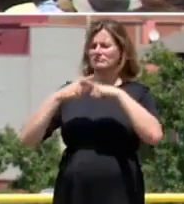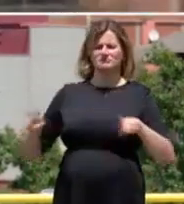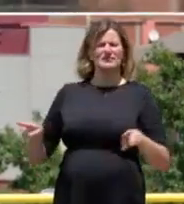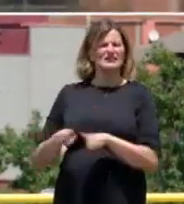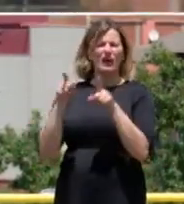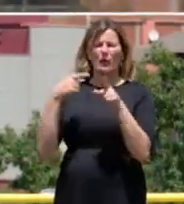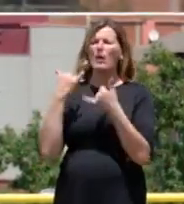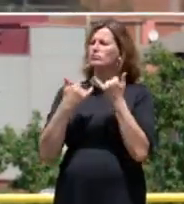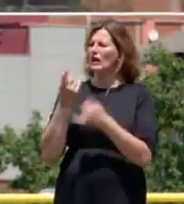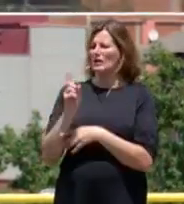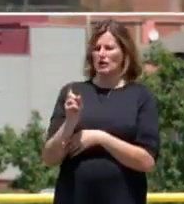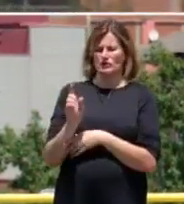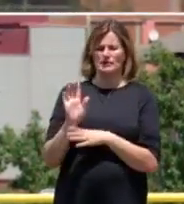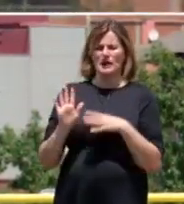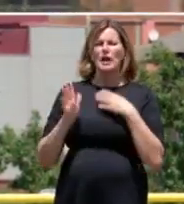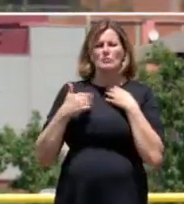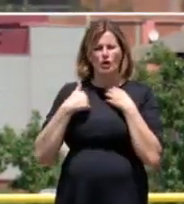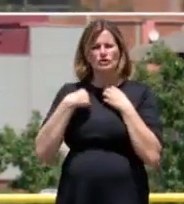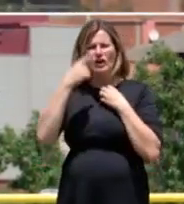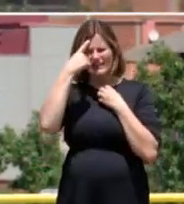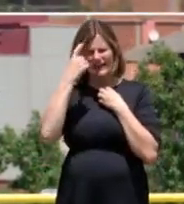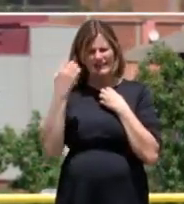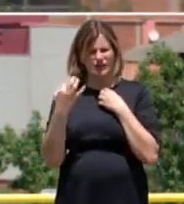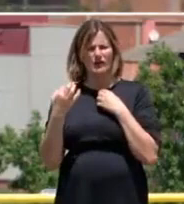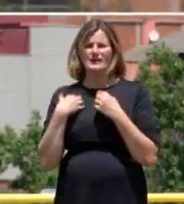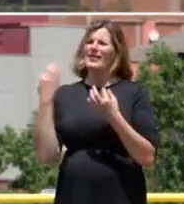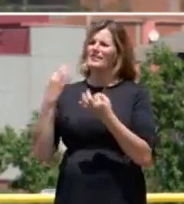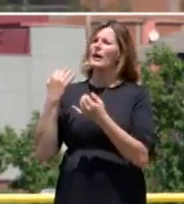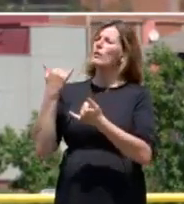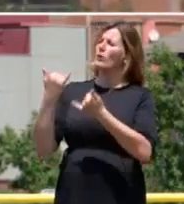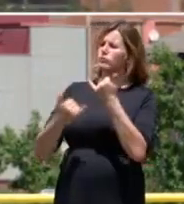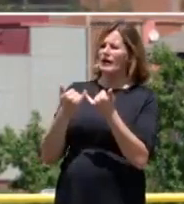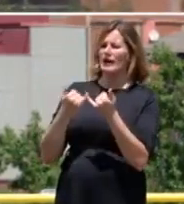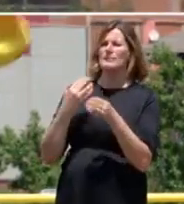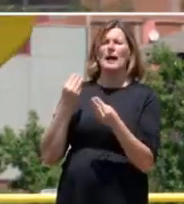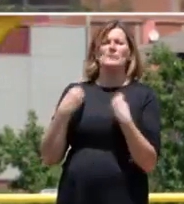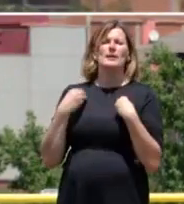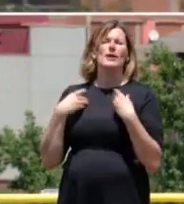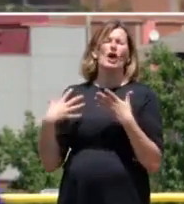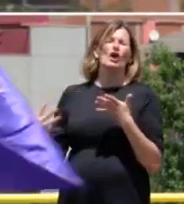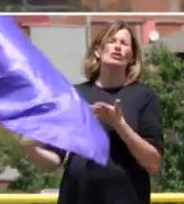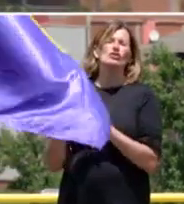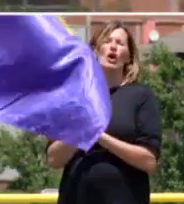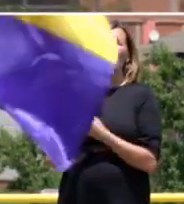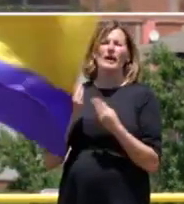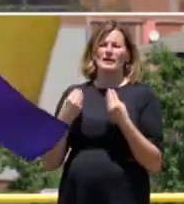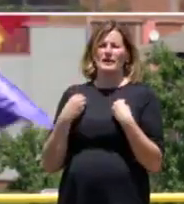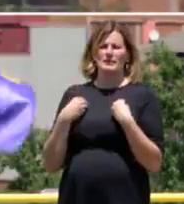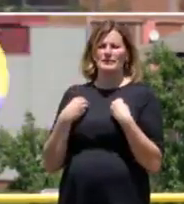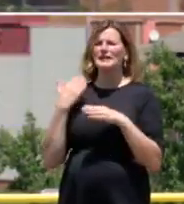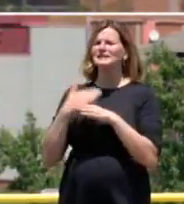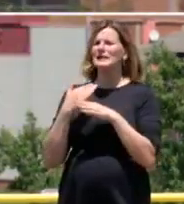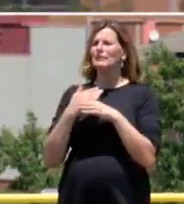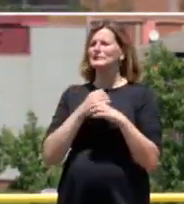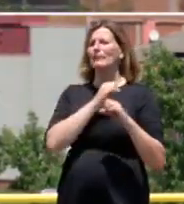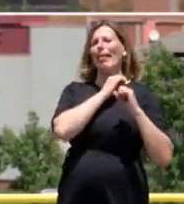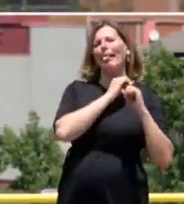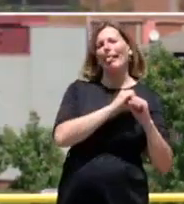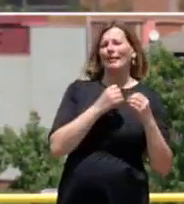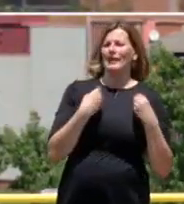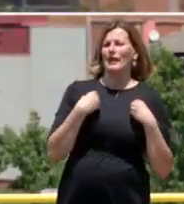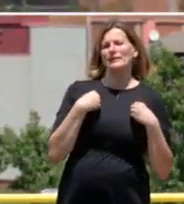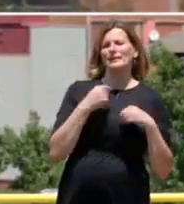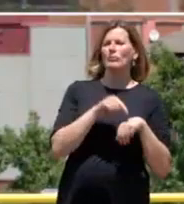problema. Ara, jo crec que sí hauria de ser un problema viure tota la vida de la política professional i no en tenir ni idea del